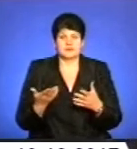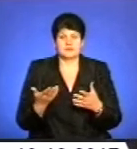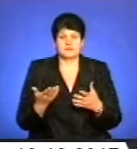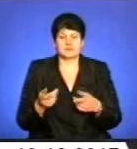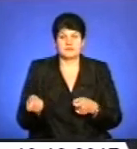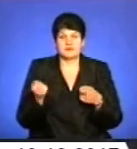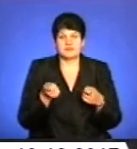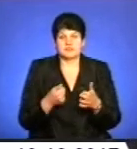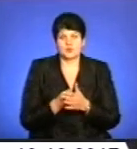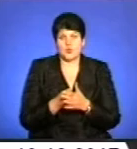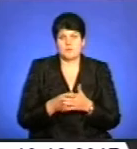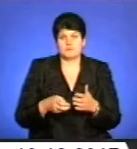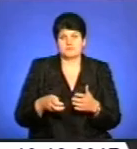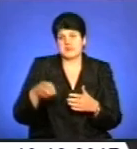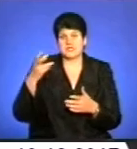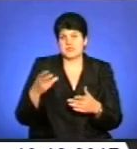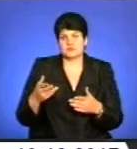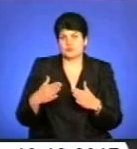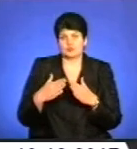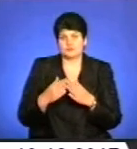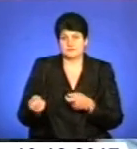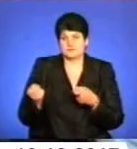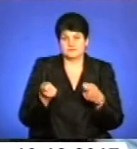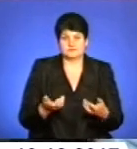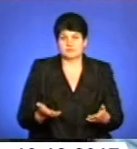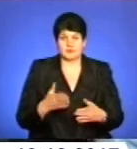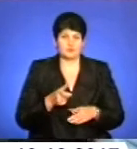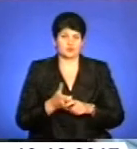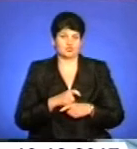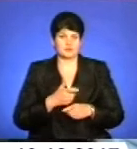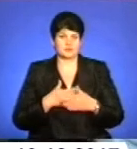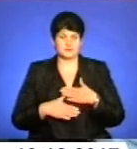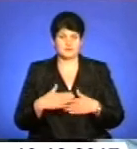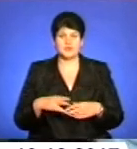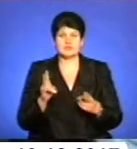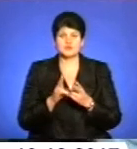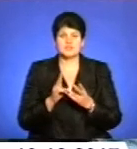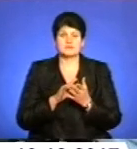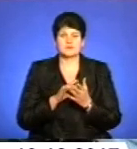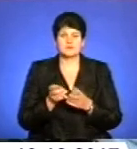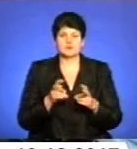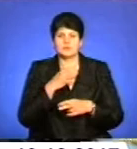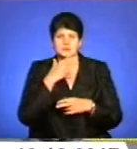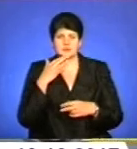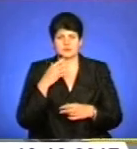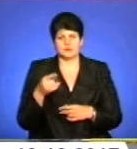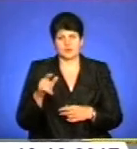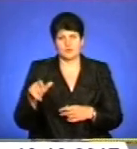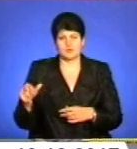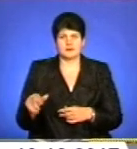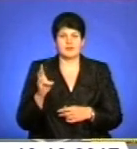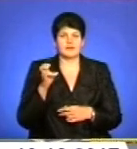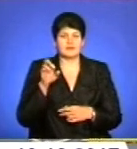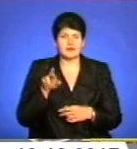до самого під'їзду. І це було дуже приємно. На зустрічі з мандрівником прийшли кілька десятків тернополян. Наталя